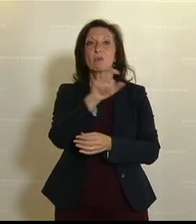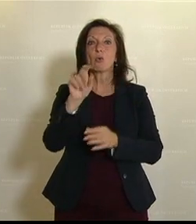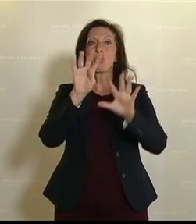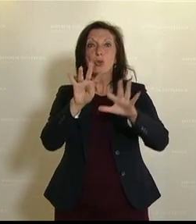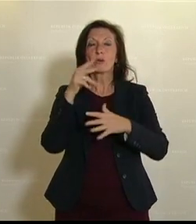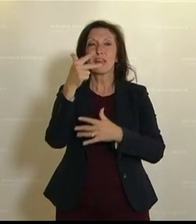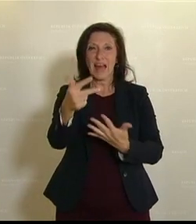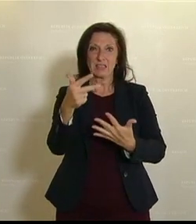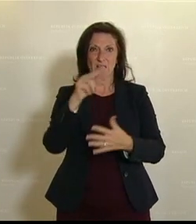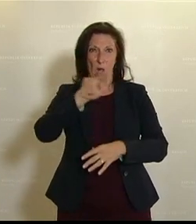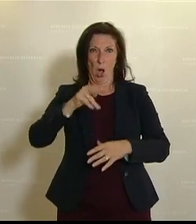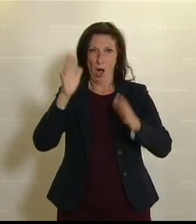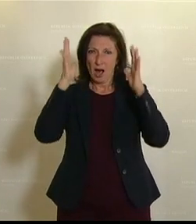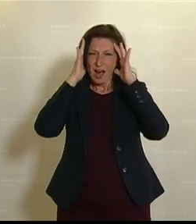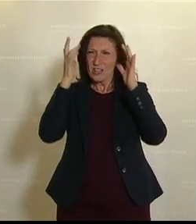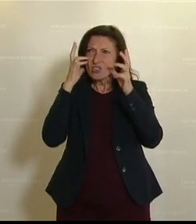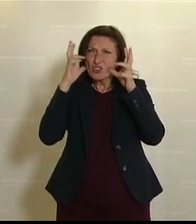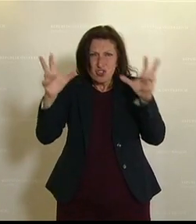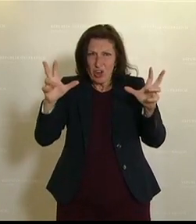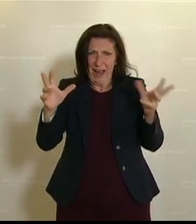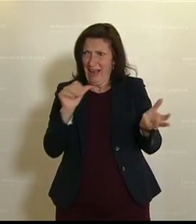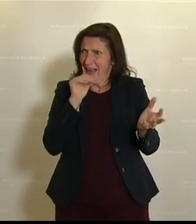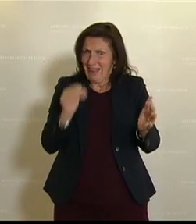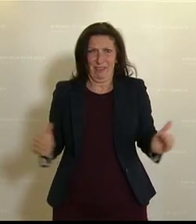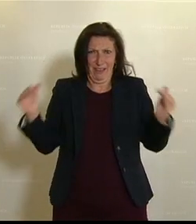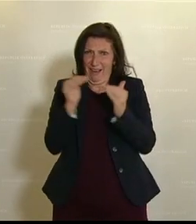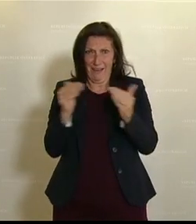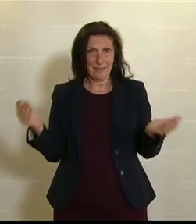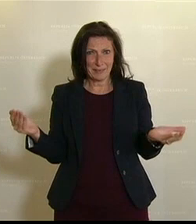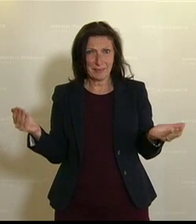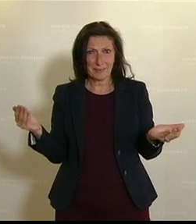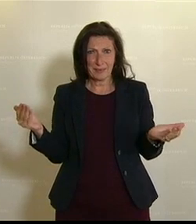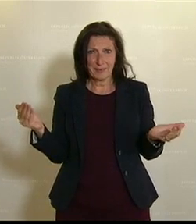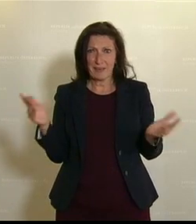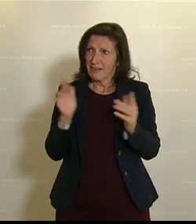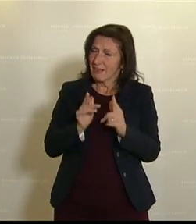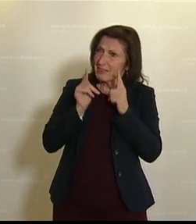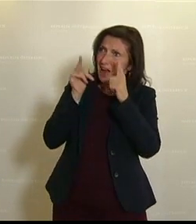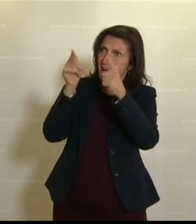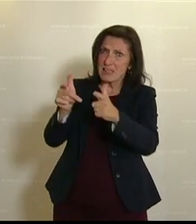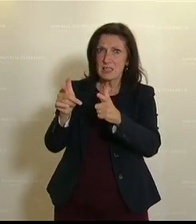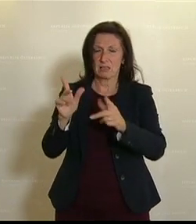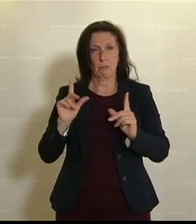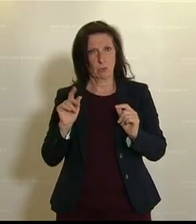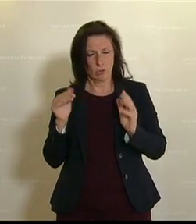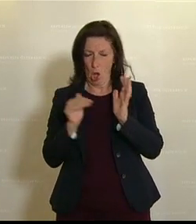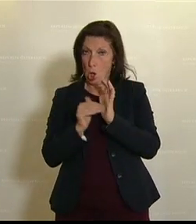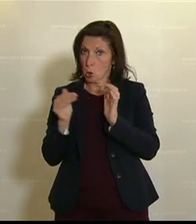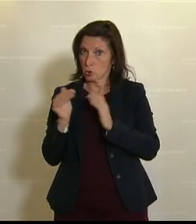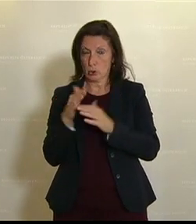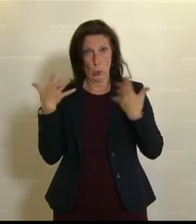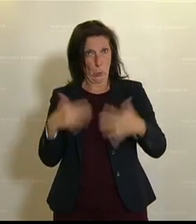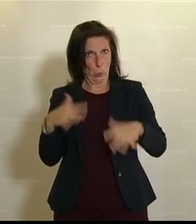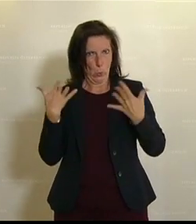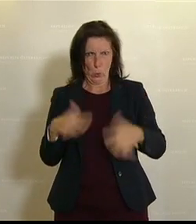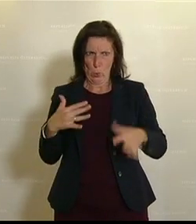4.189 Euro. Das ist eine schreiende Ungerechtigkeit. Der Einsatz hat gravierende Mängel im System aufgezeigt, die es